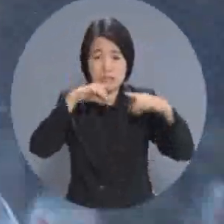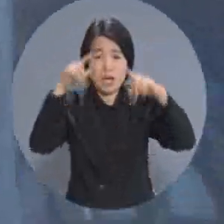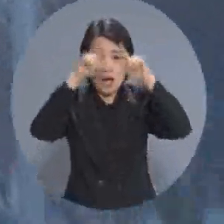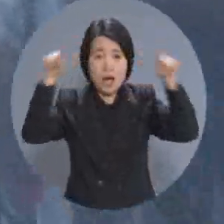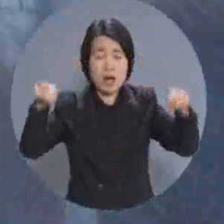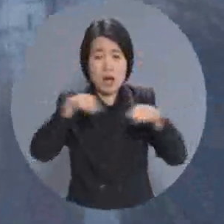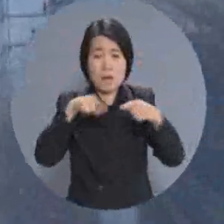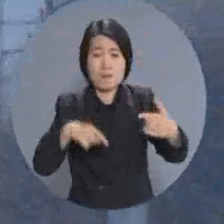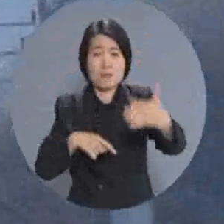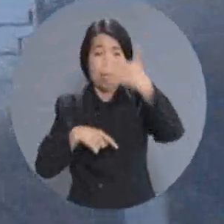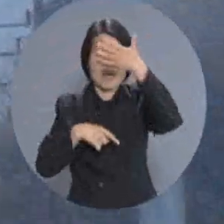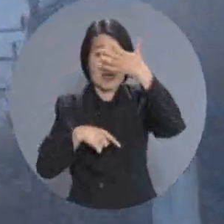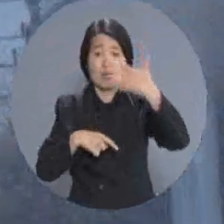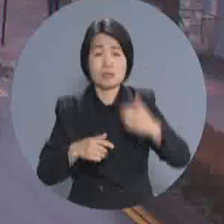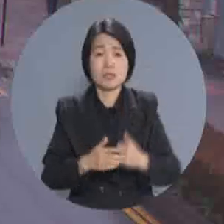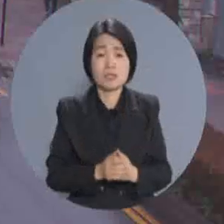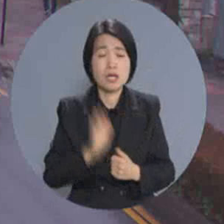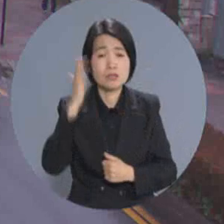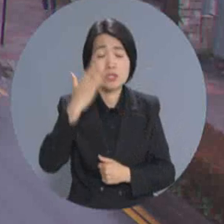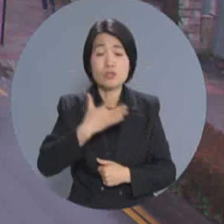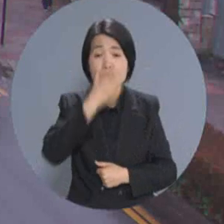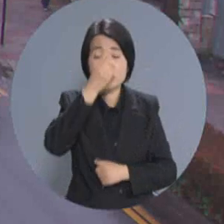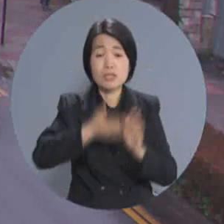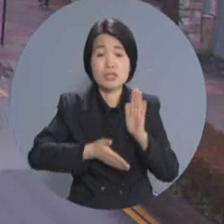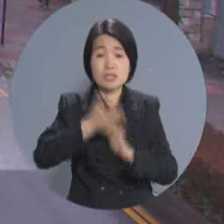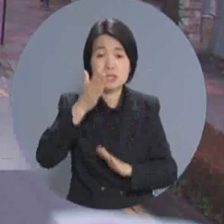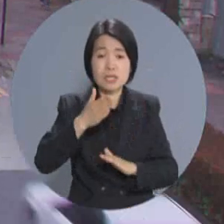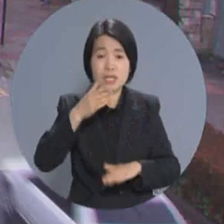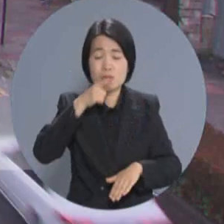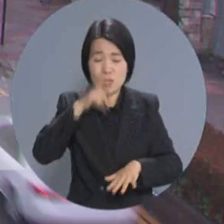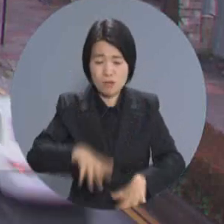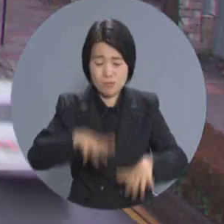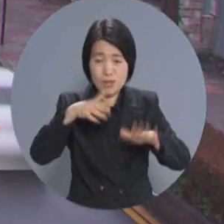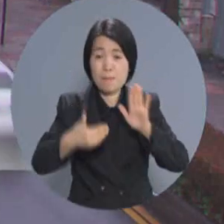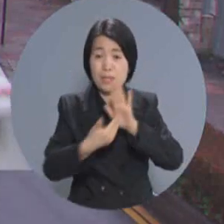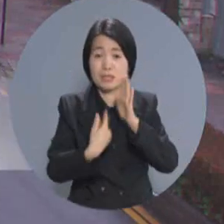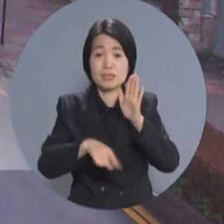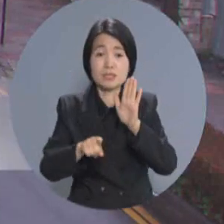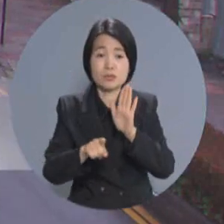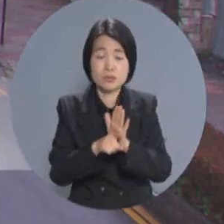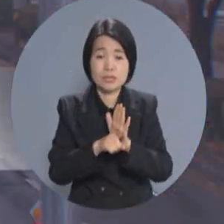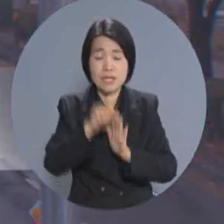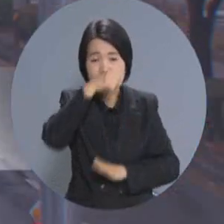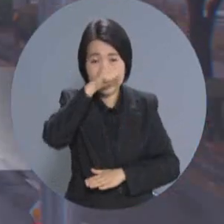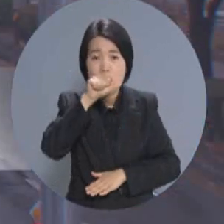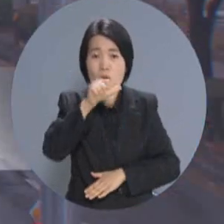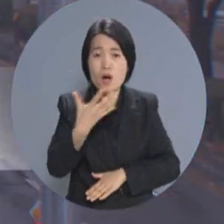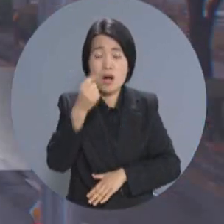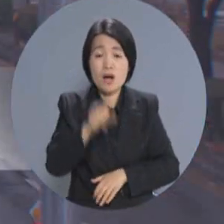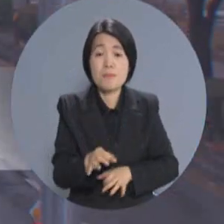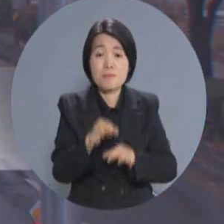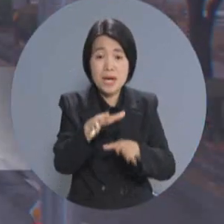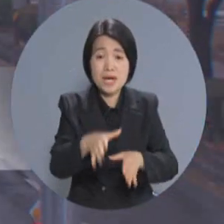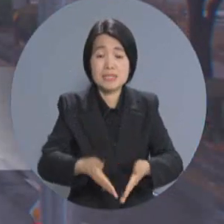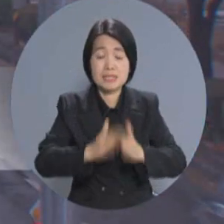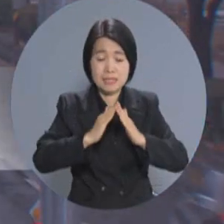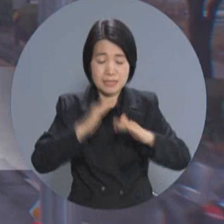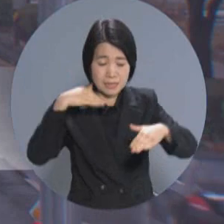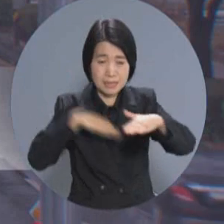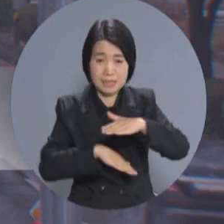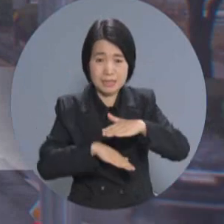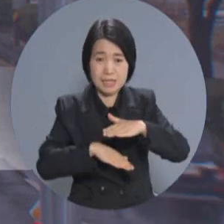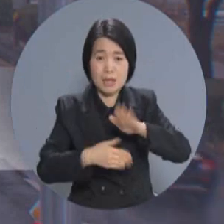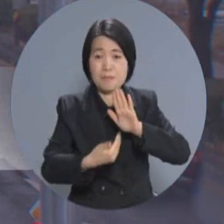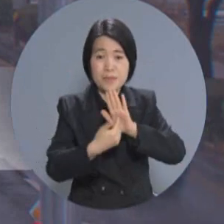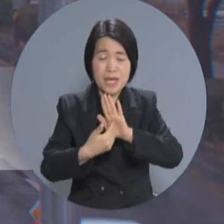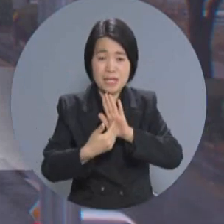전광판이 튀어나옵니다. 최근 순천시가 침수 피해 방지를 위해 예산 5억 원을 들여 설치한 지하차도